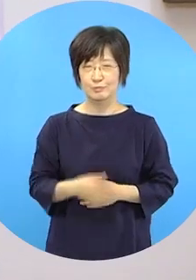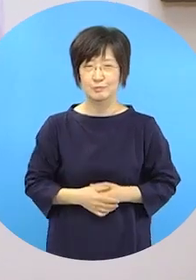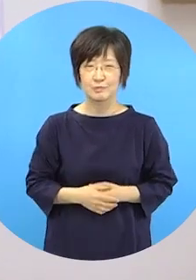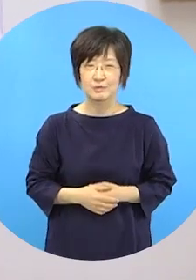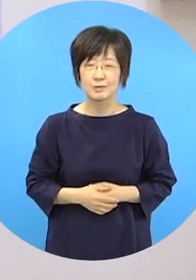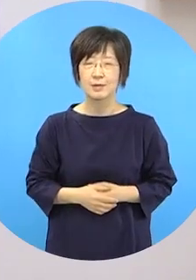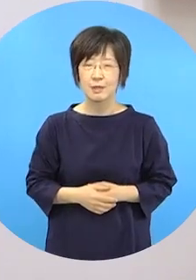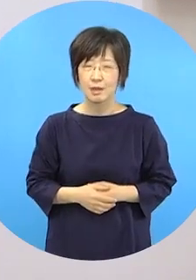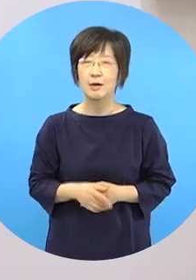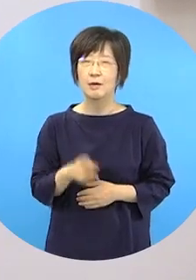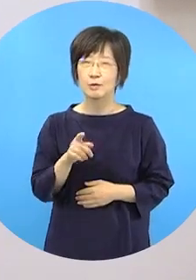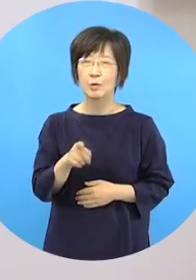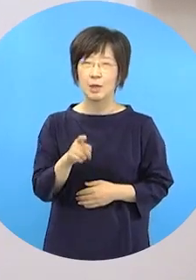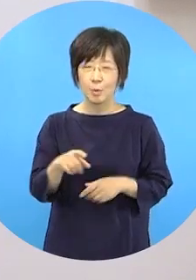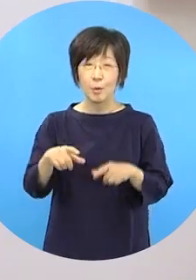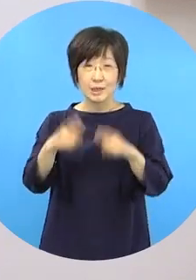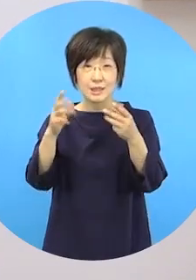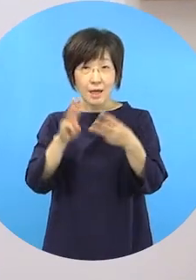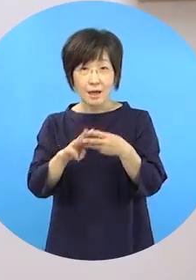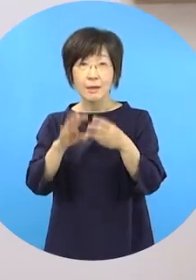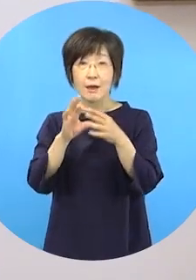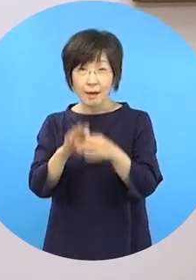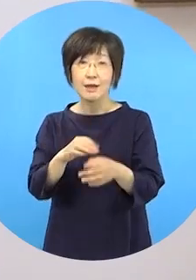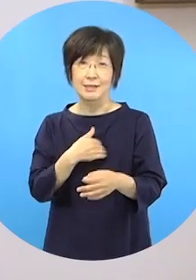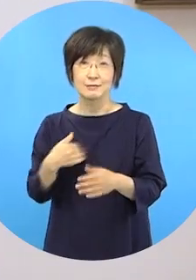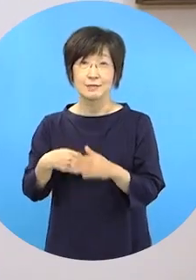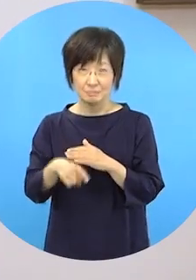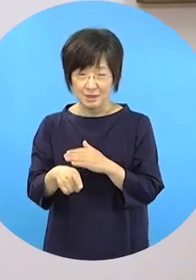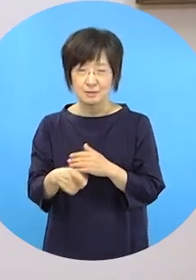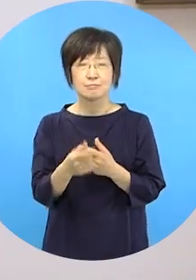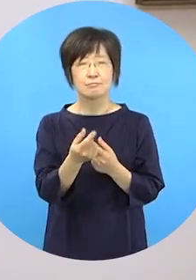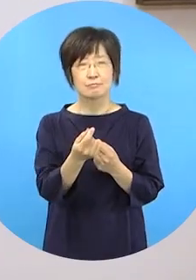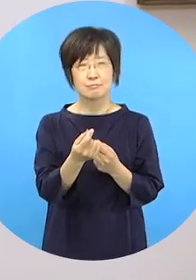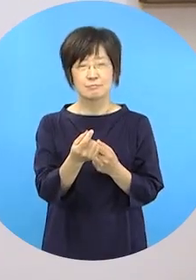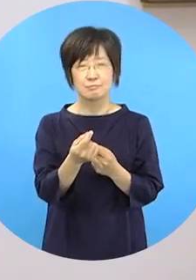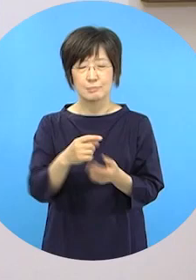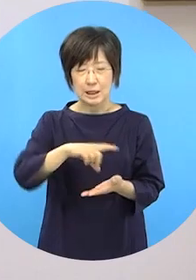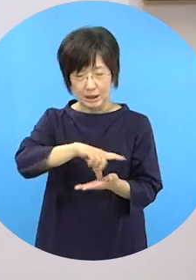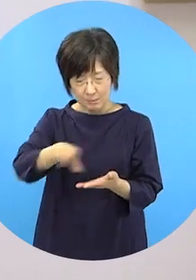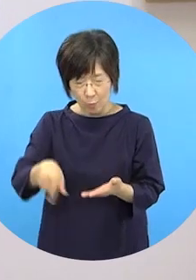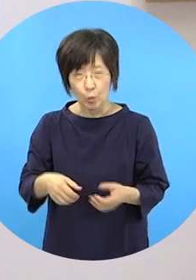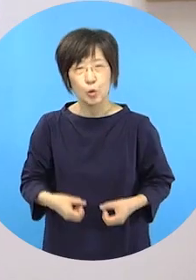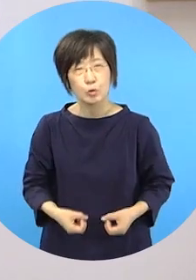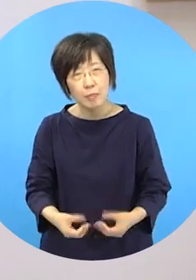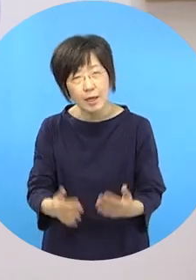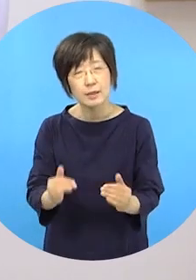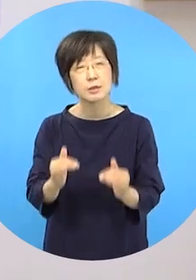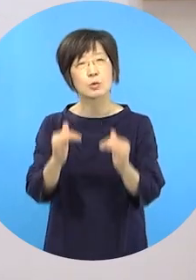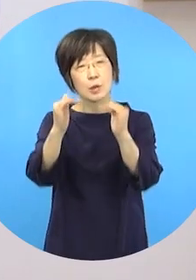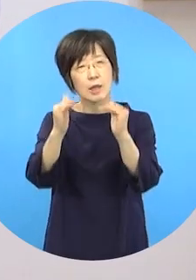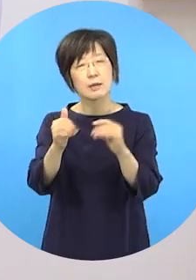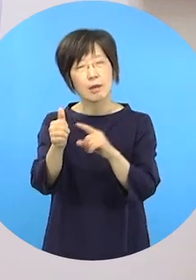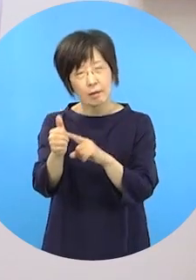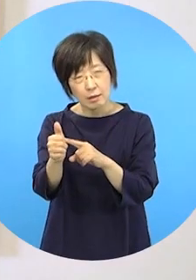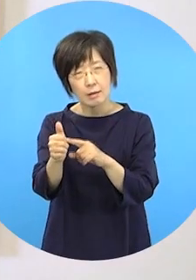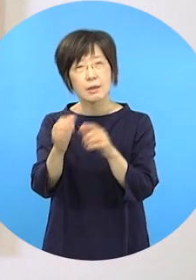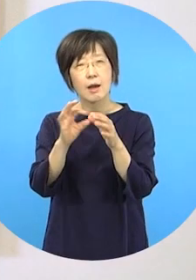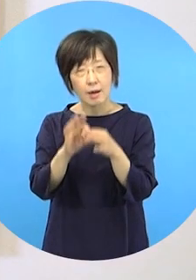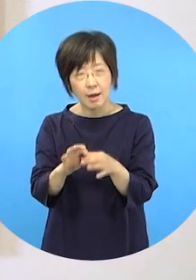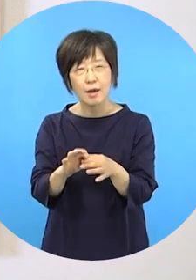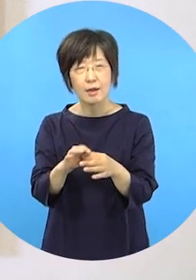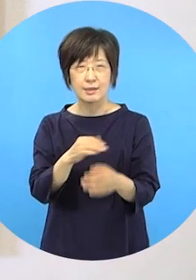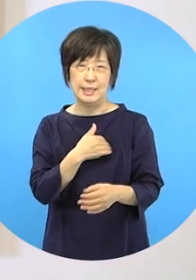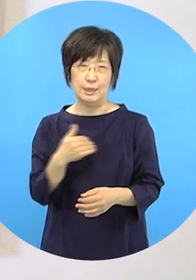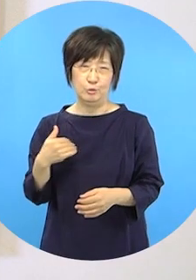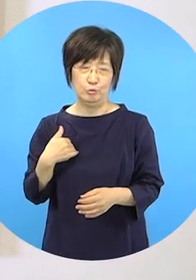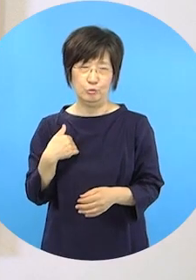も木田金次郎ならではって言えるんでしょうか。 そうですね、はい、地元に生まれた、そして地元で育った画家だからこそ生み出